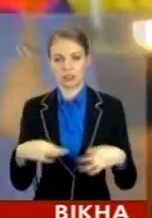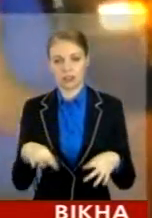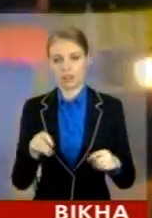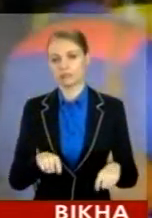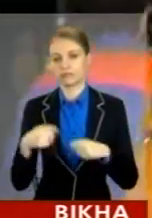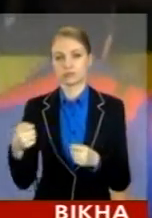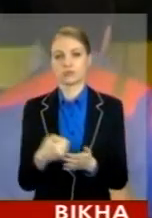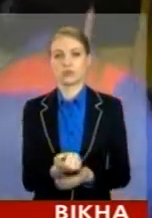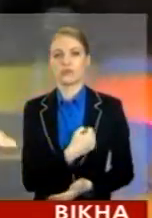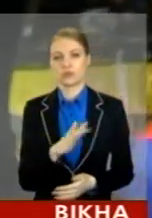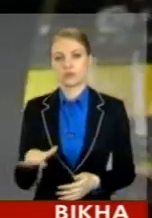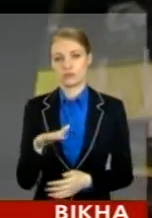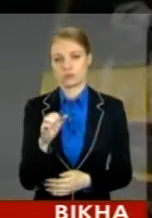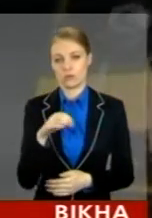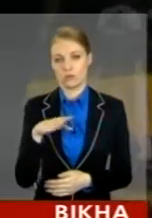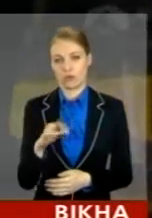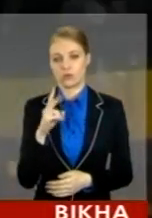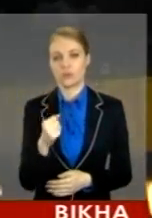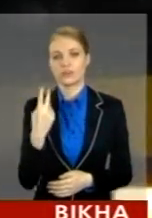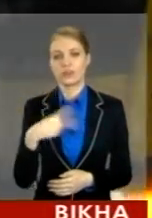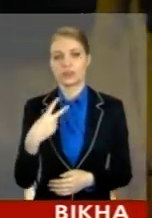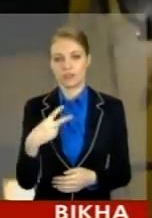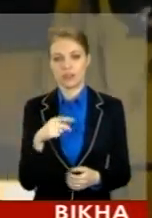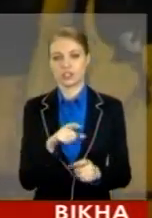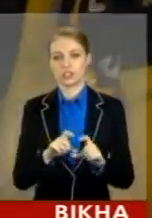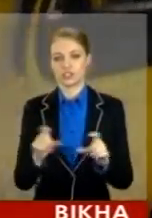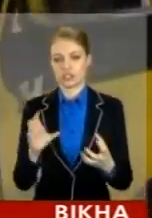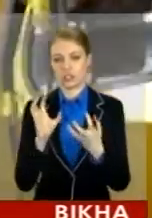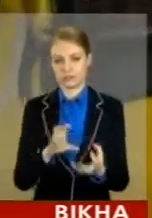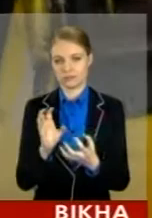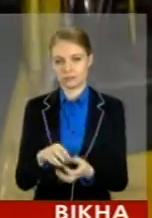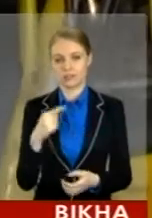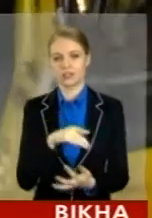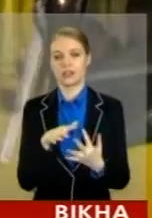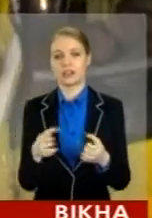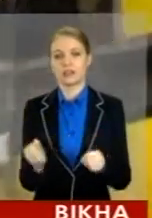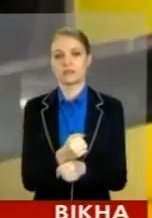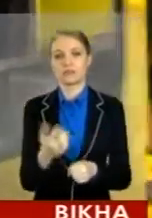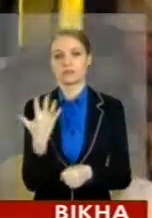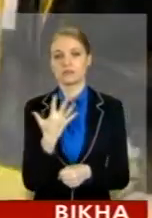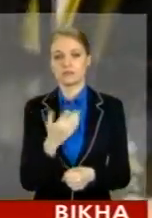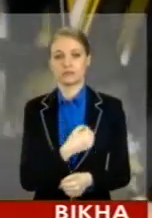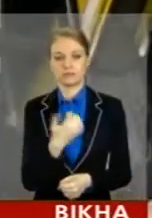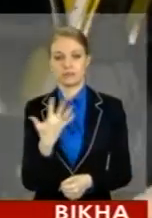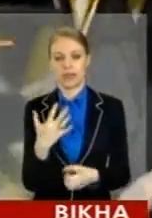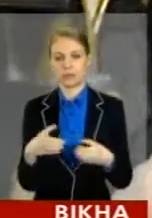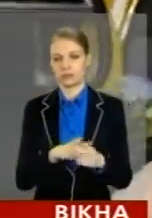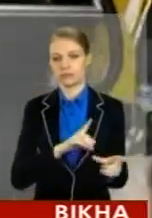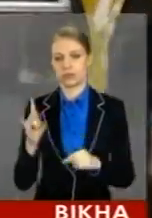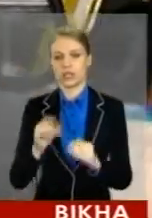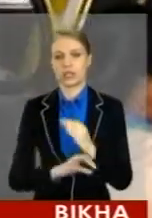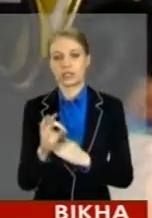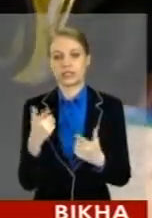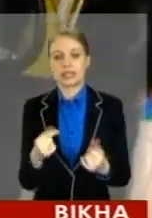передали військовим в зону АТО на двох десятках шкільних Богданів бійці п'ятого батальйону Прикарпаття поїхали на Схід